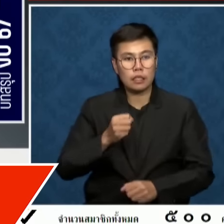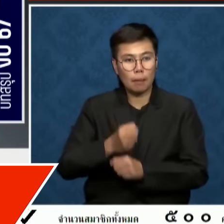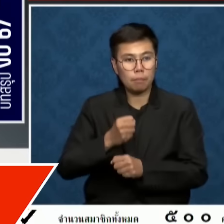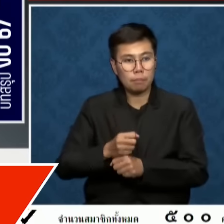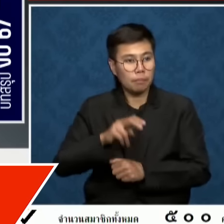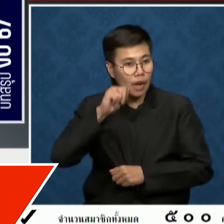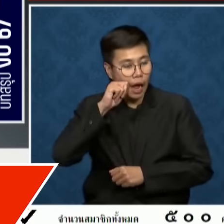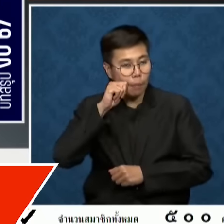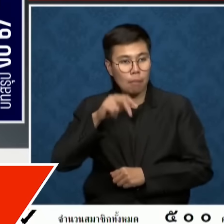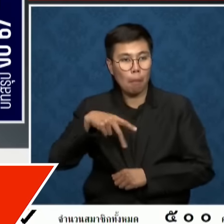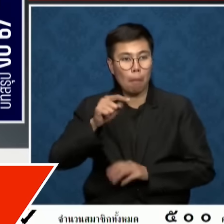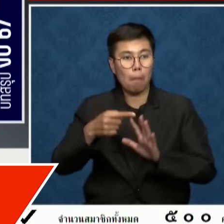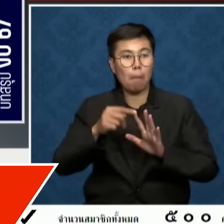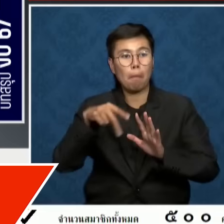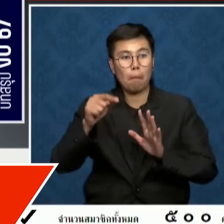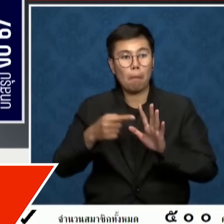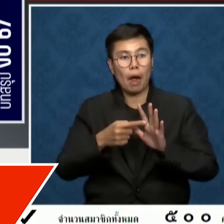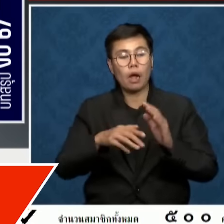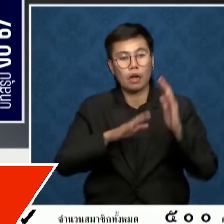ในเทียี่จงวักระบิ